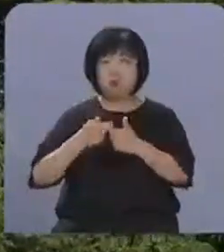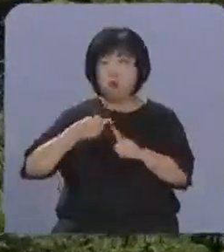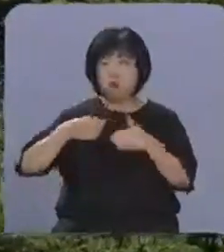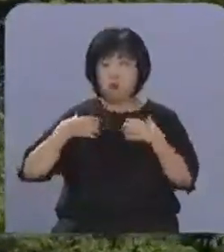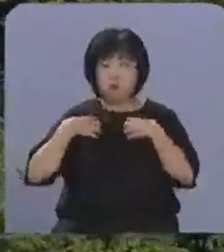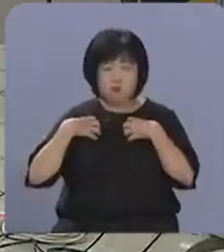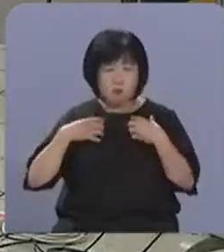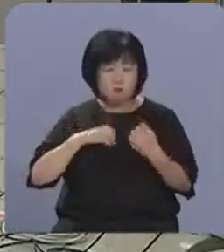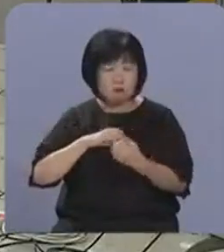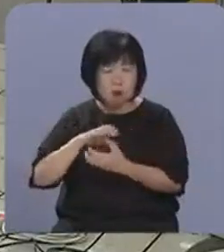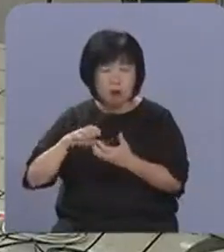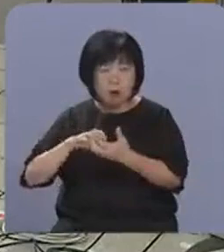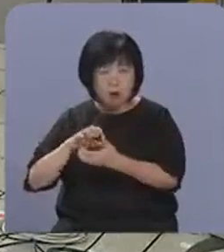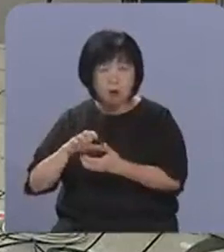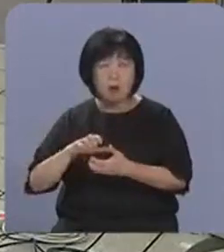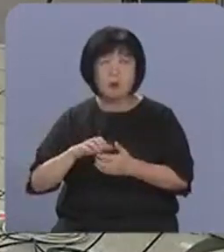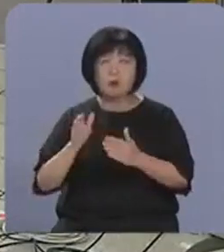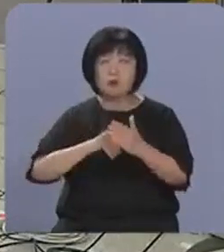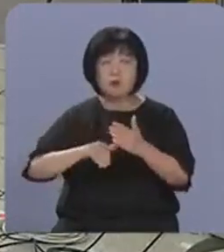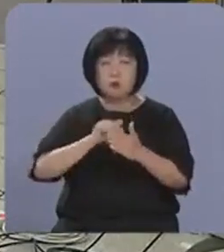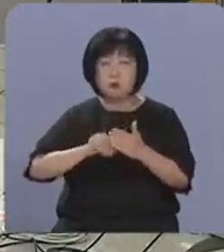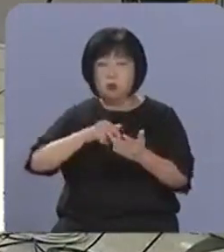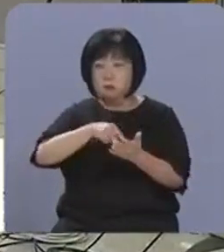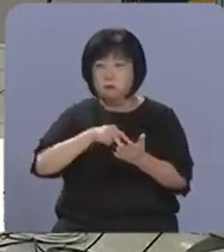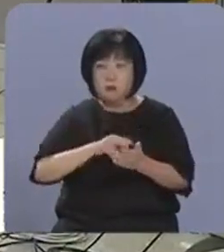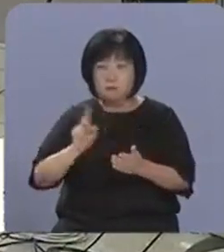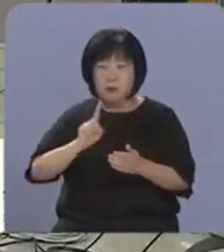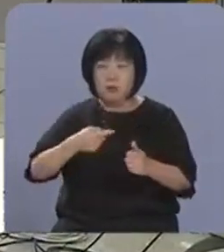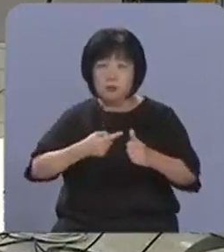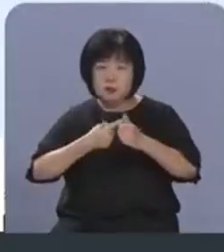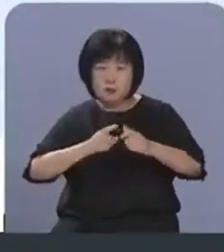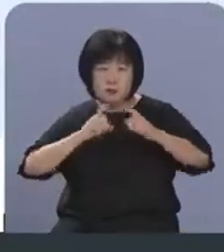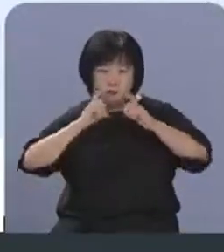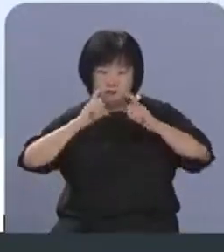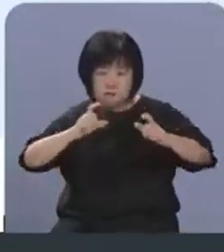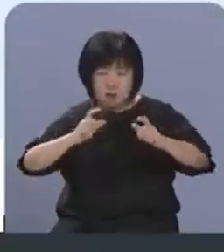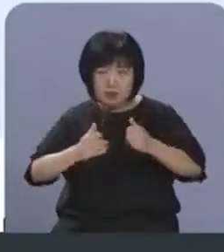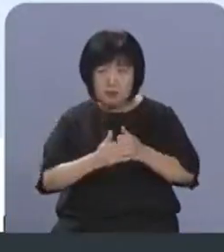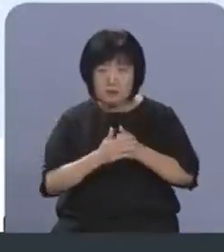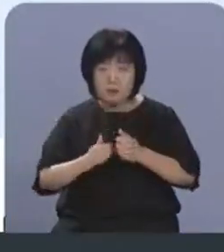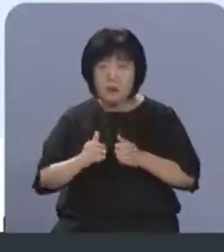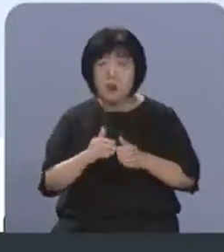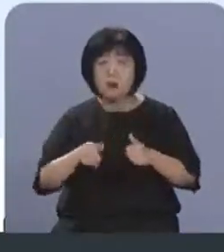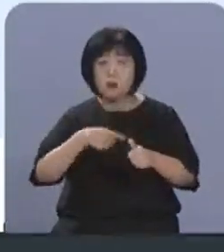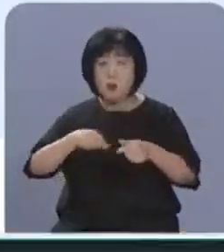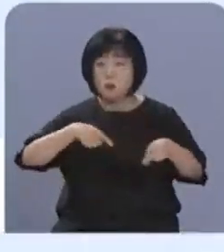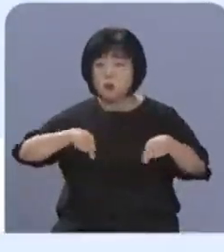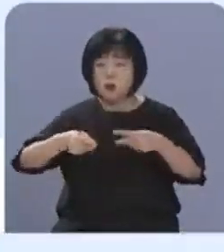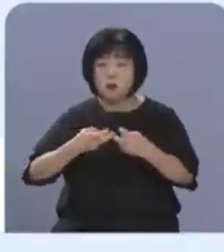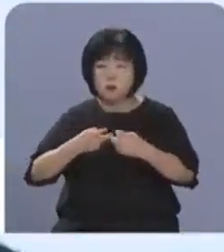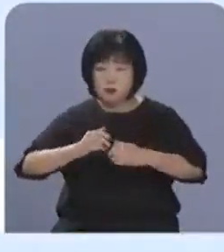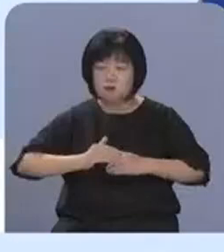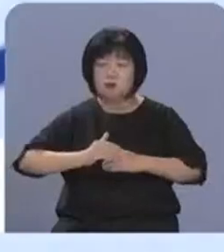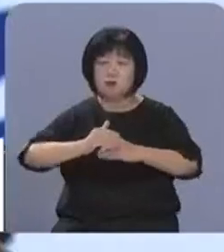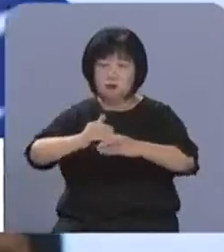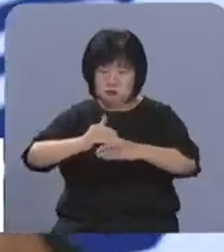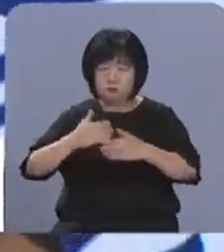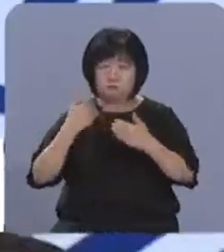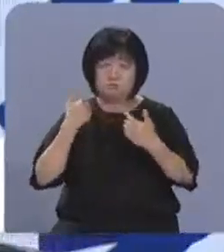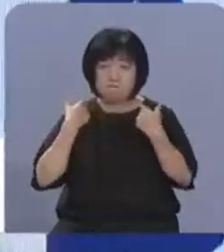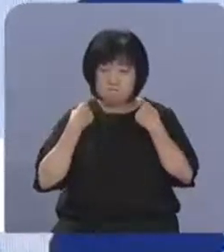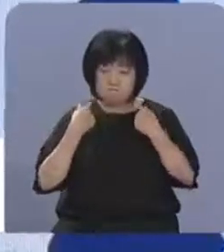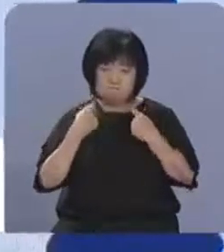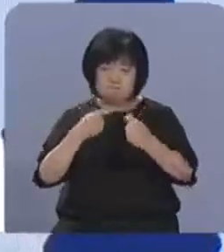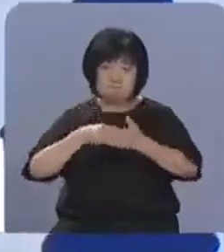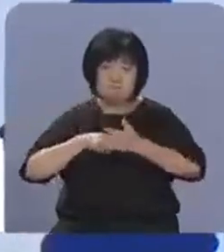술렁이는 분위기입니다 하지만 공식적으로는 1심 판결인만큼 하교육감 교육정책 추진은 변함없이